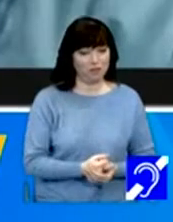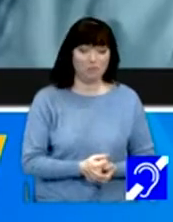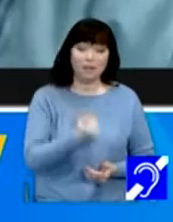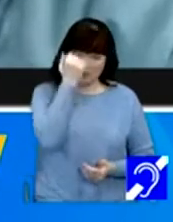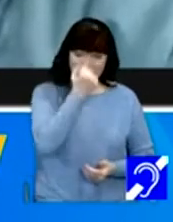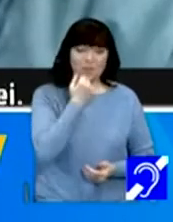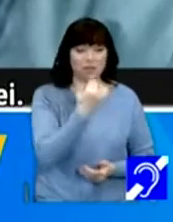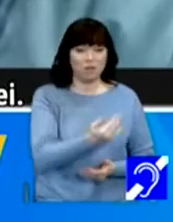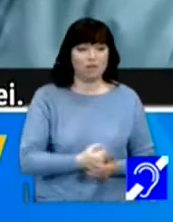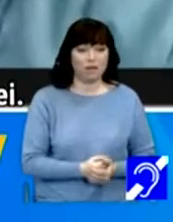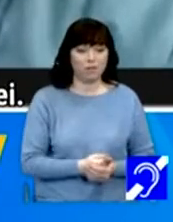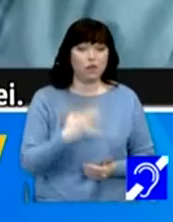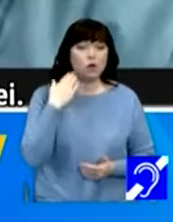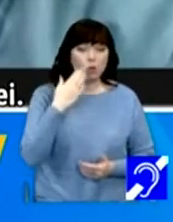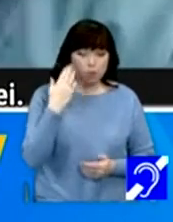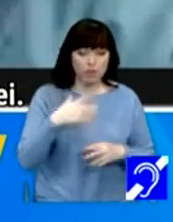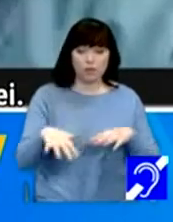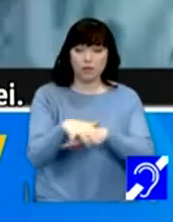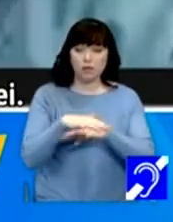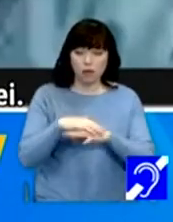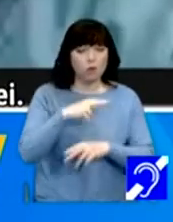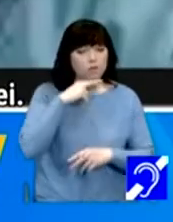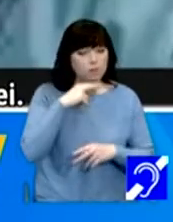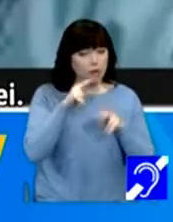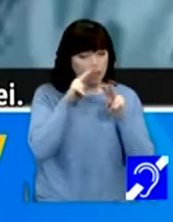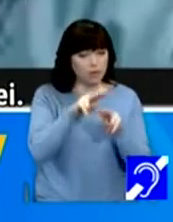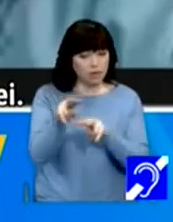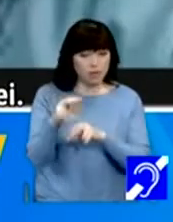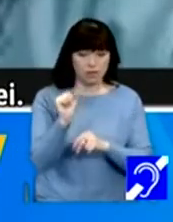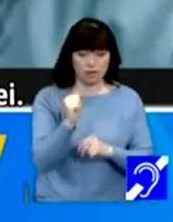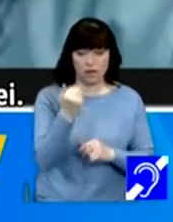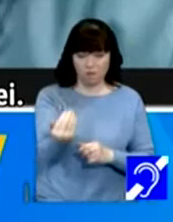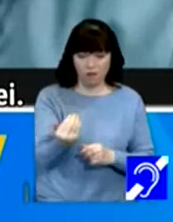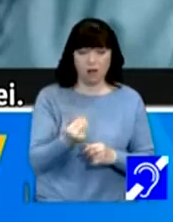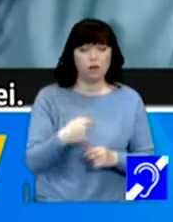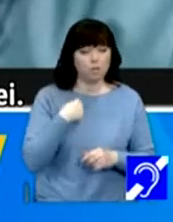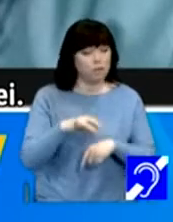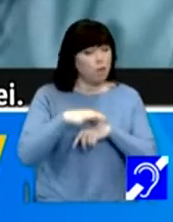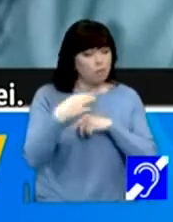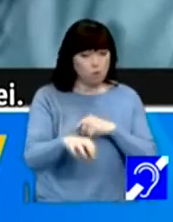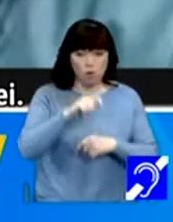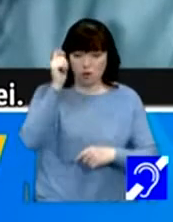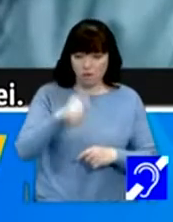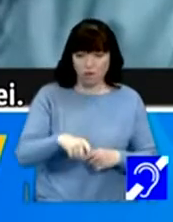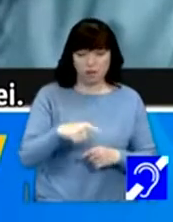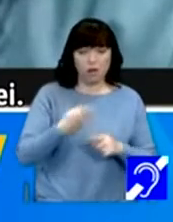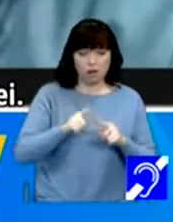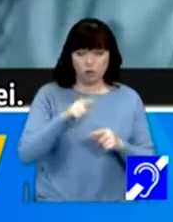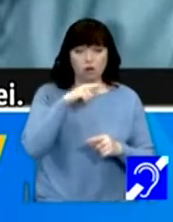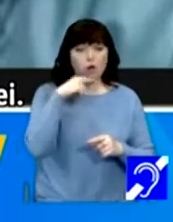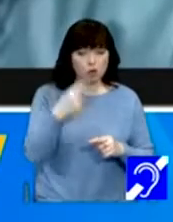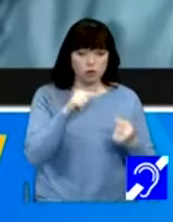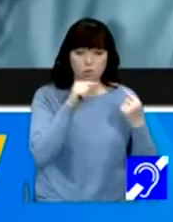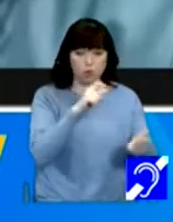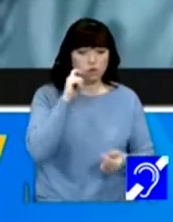вам. Румынский народ внимательно следит за вами в эти дни. Мы испытываем боль из-за войны, которую ведет Россия против